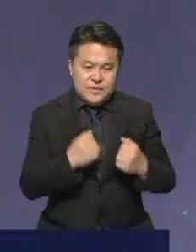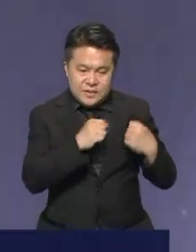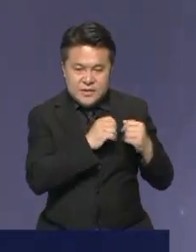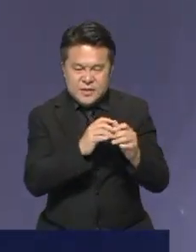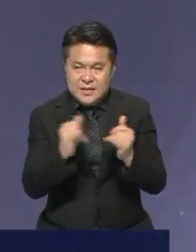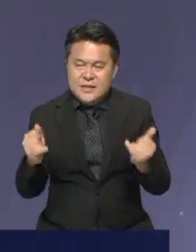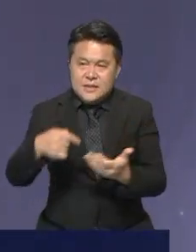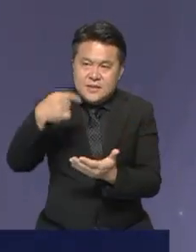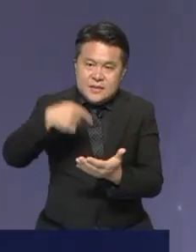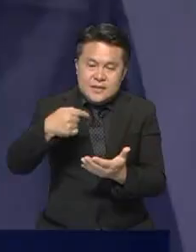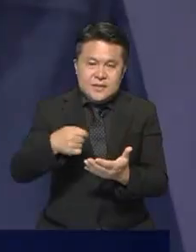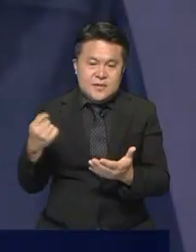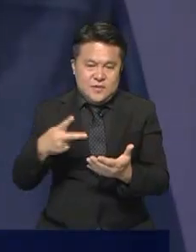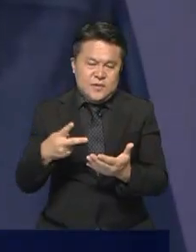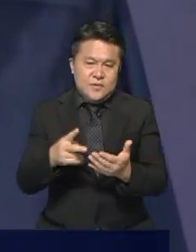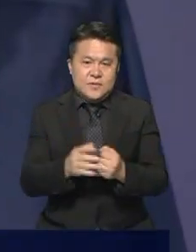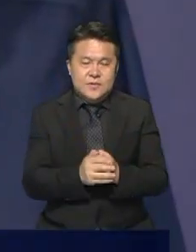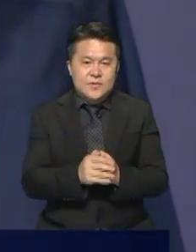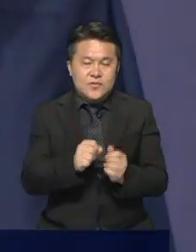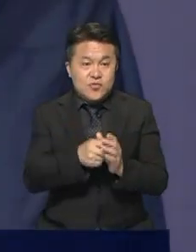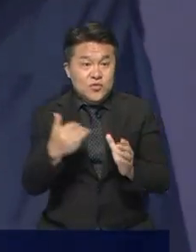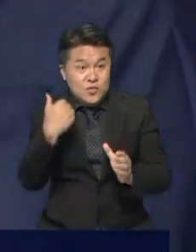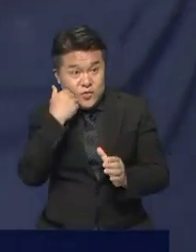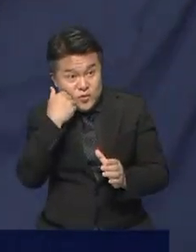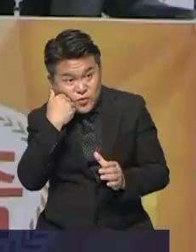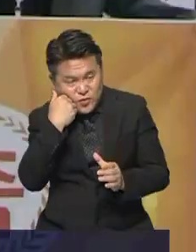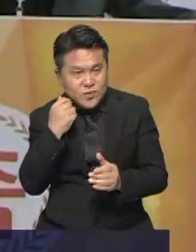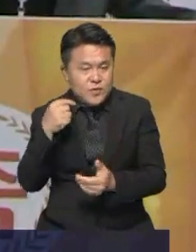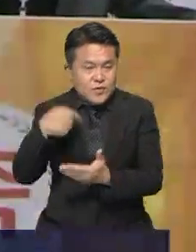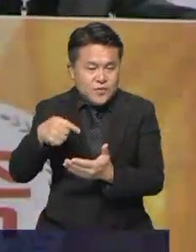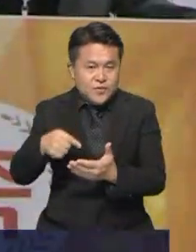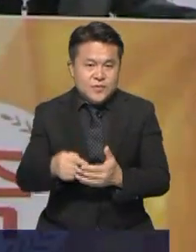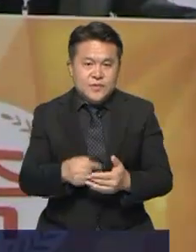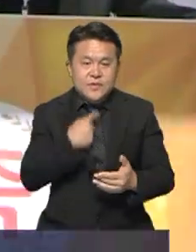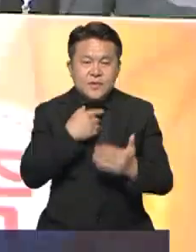인플루언서 육성 사업으로 경력 단절 여성과 청년의